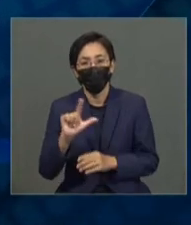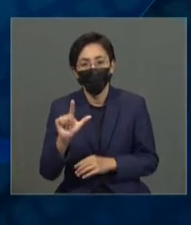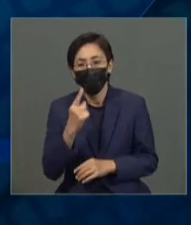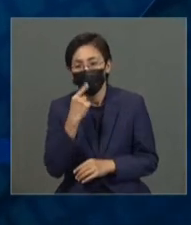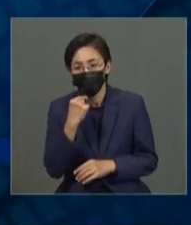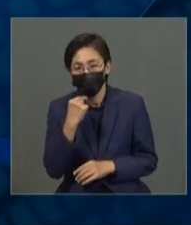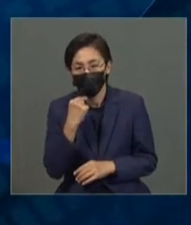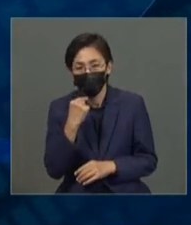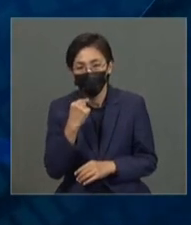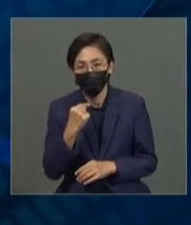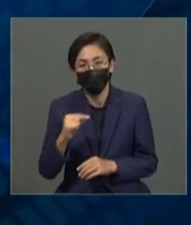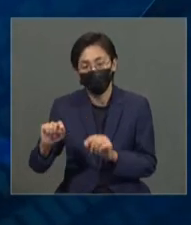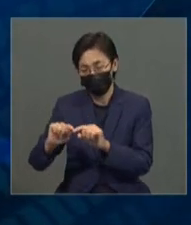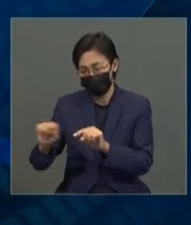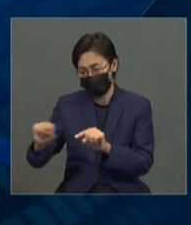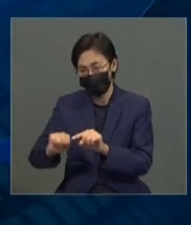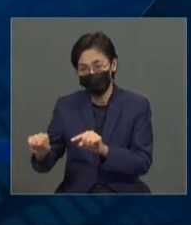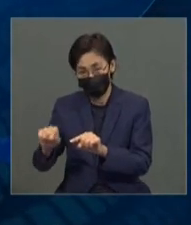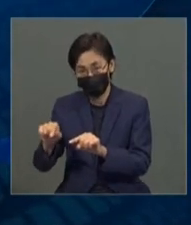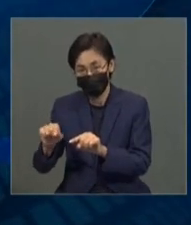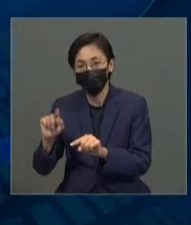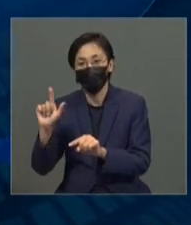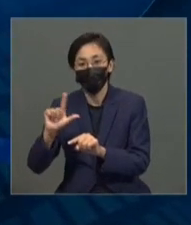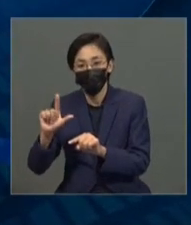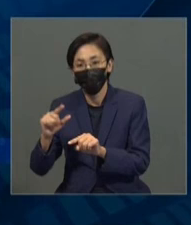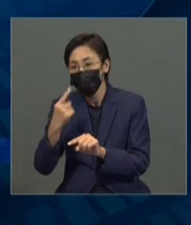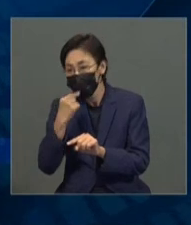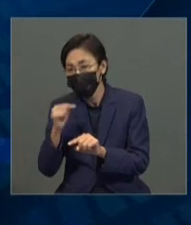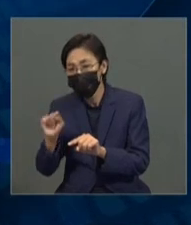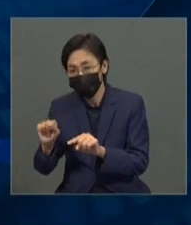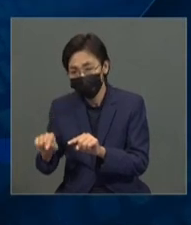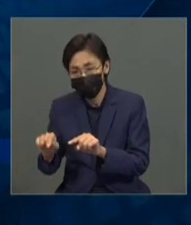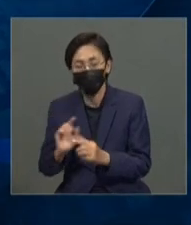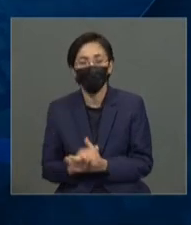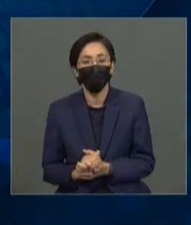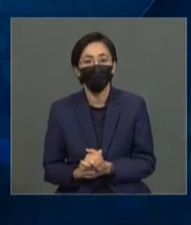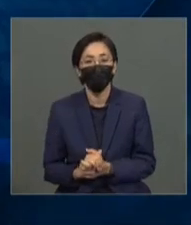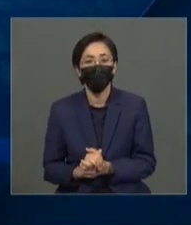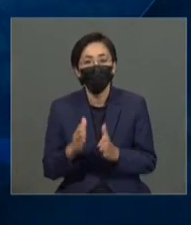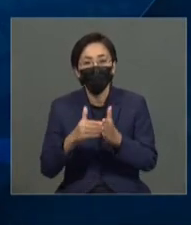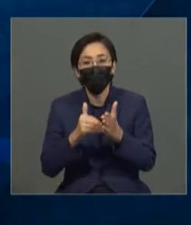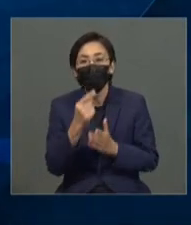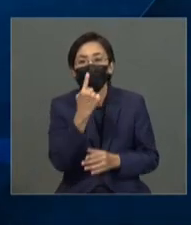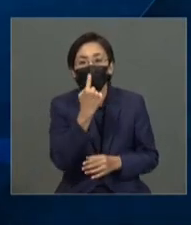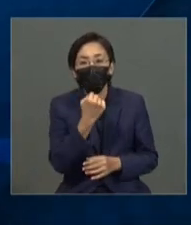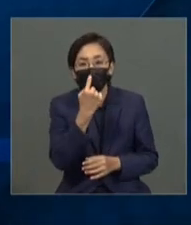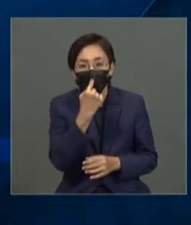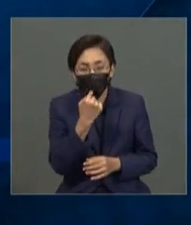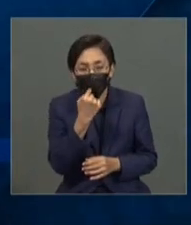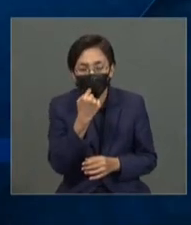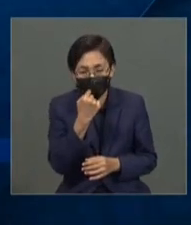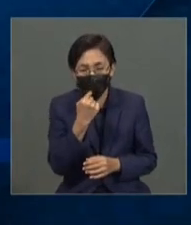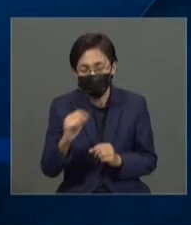แดงที่อยู่ขวามือของท่านนะคะจะพบว่าดูตัวเลขสีแดงเนี่ย